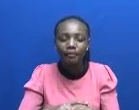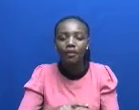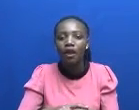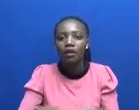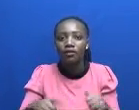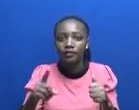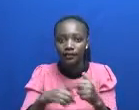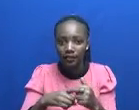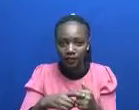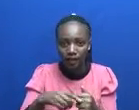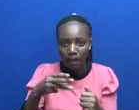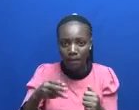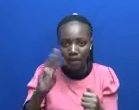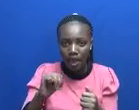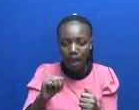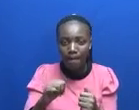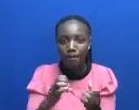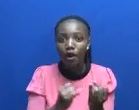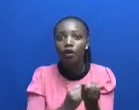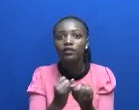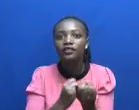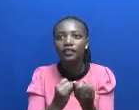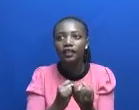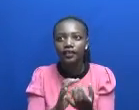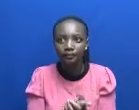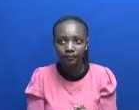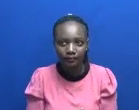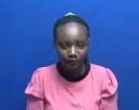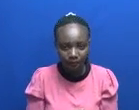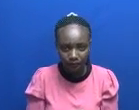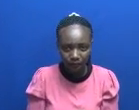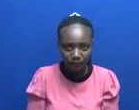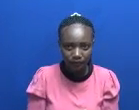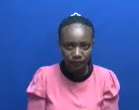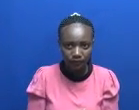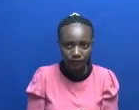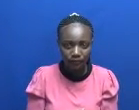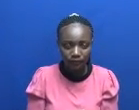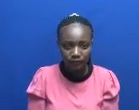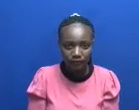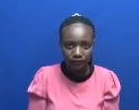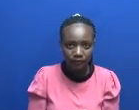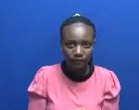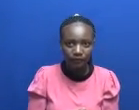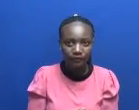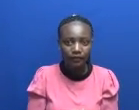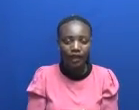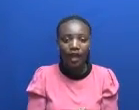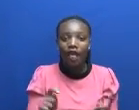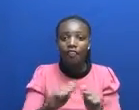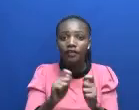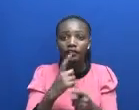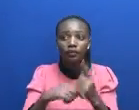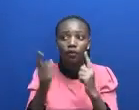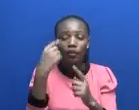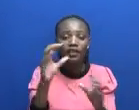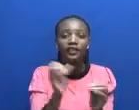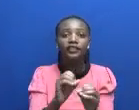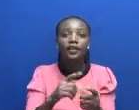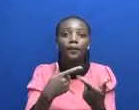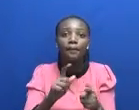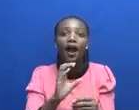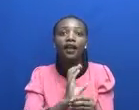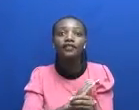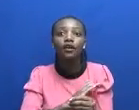ya jumamosi licha ya kuanza mechi za Kenya Cup kwa kicho dhidhi